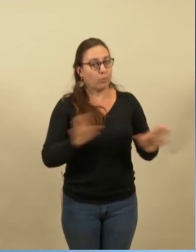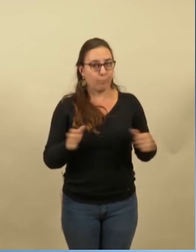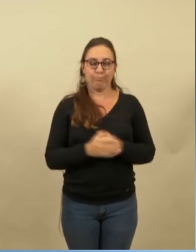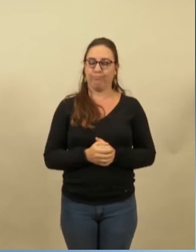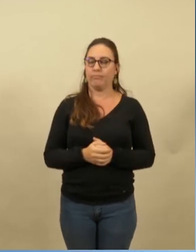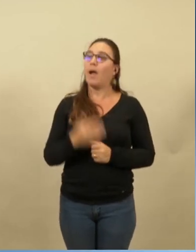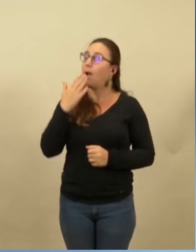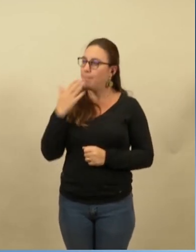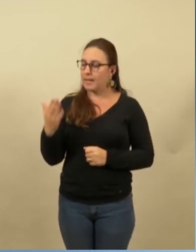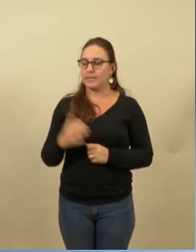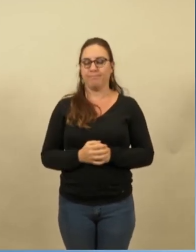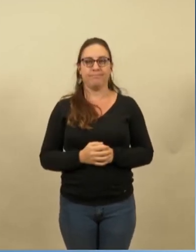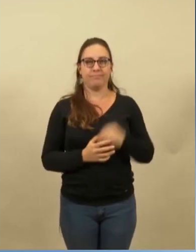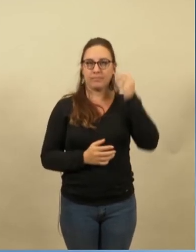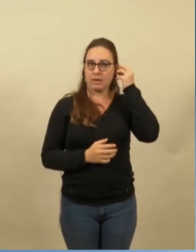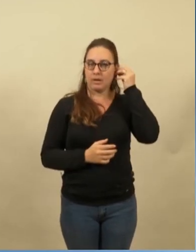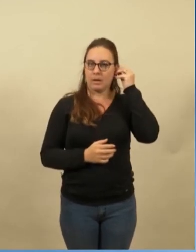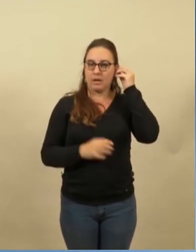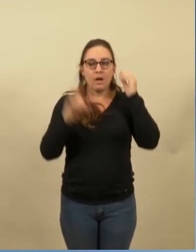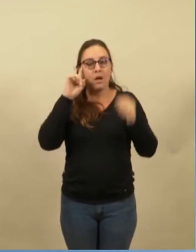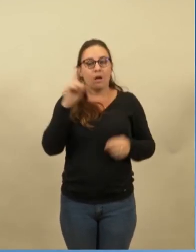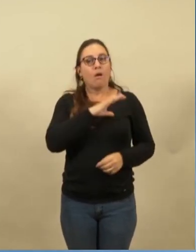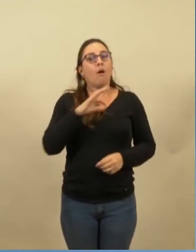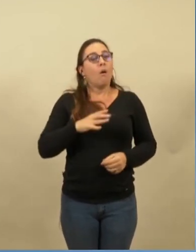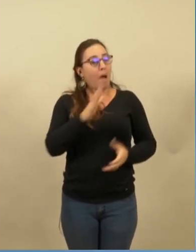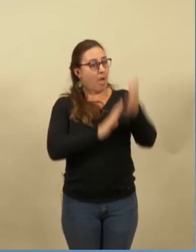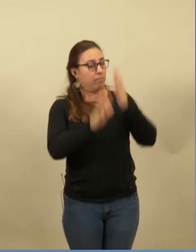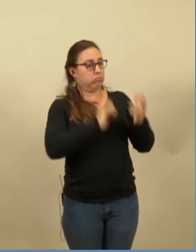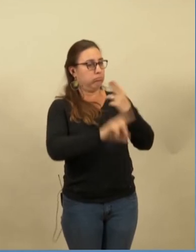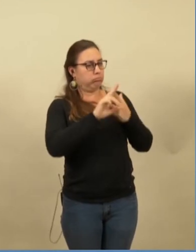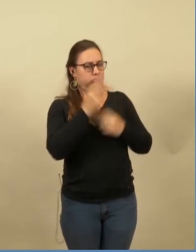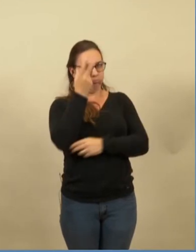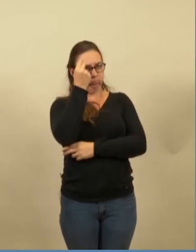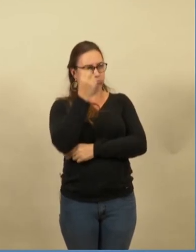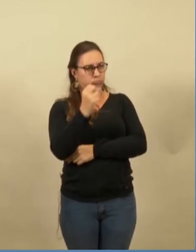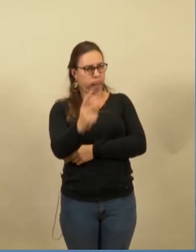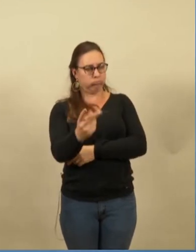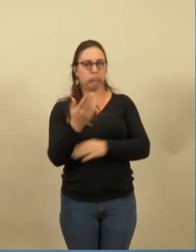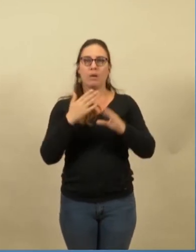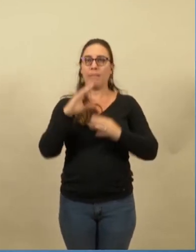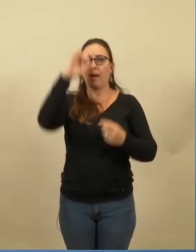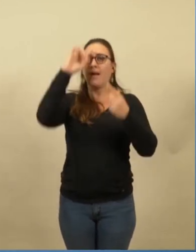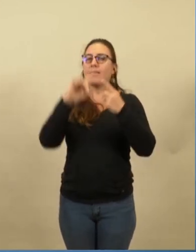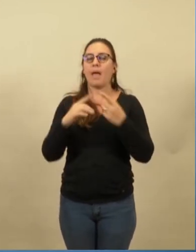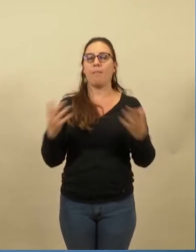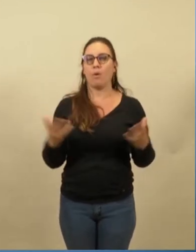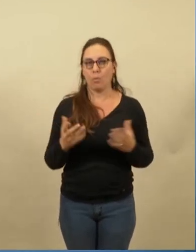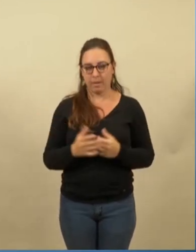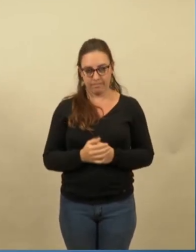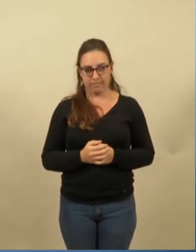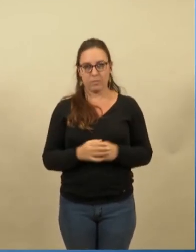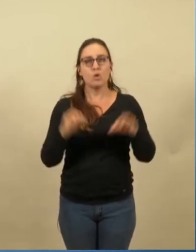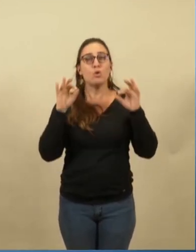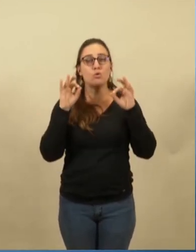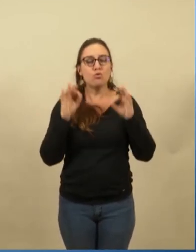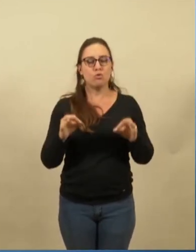non parce que la réponse de la musique de rue je l'entends nous notre sujet il le suivant il y a un contexte simplement une